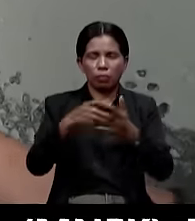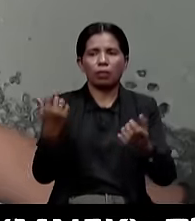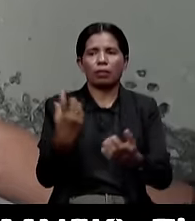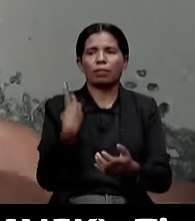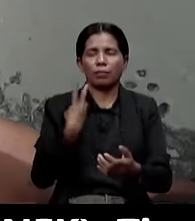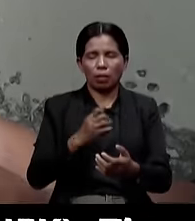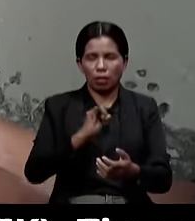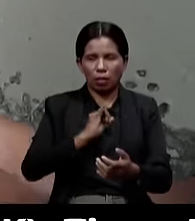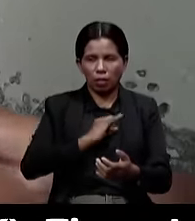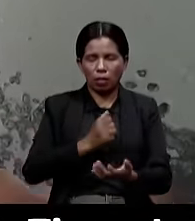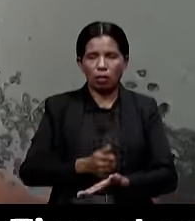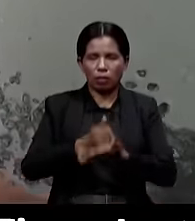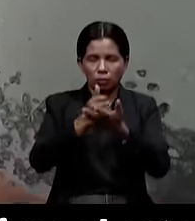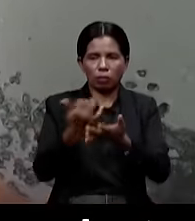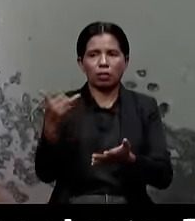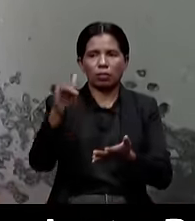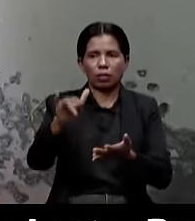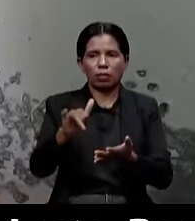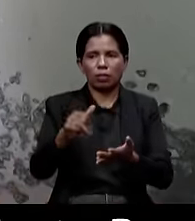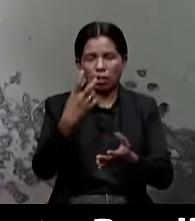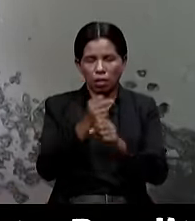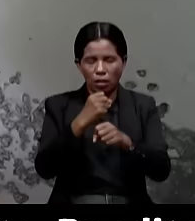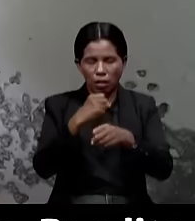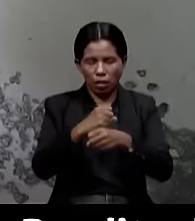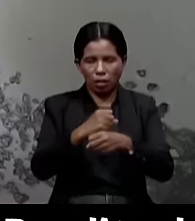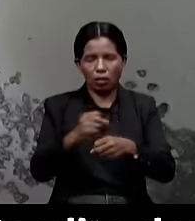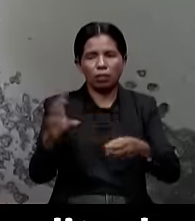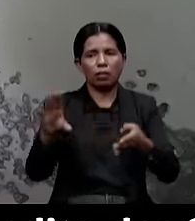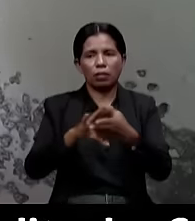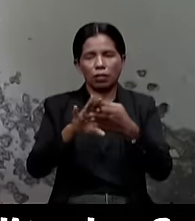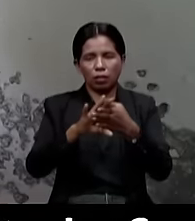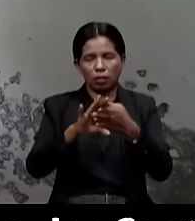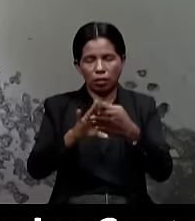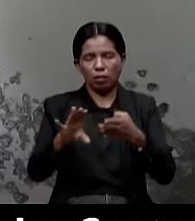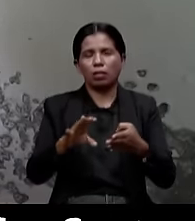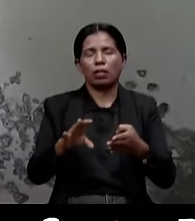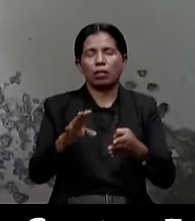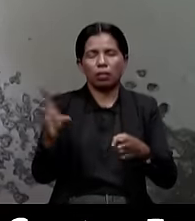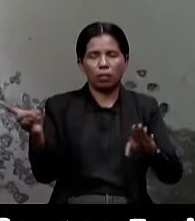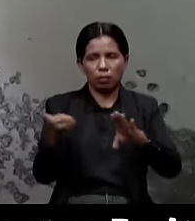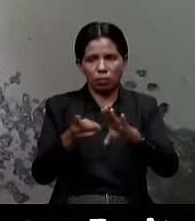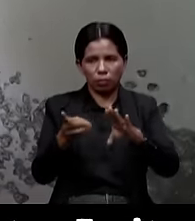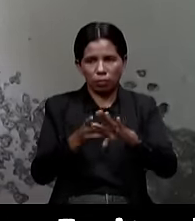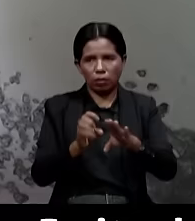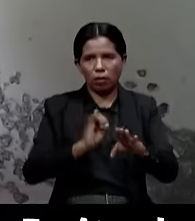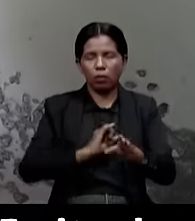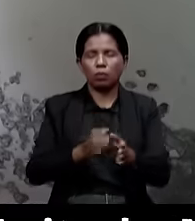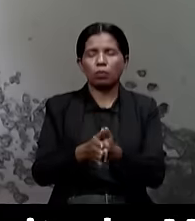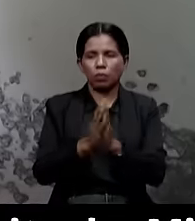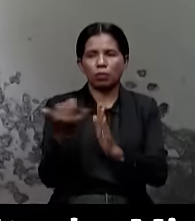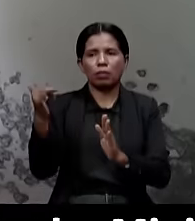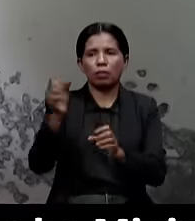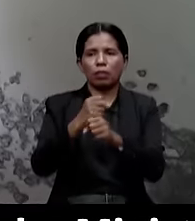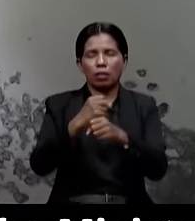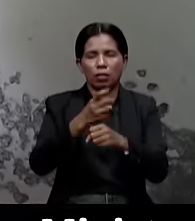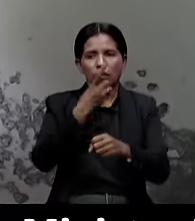Antau hau ai juda sira urus dokumentus rumah, mas ke saida ba mai be, hau halo ba husu sira, ba halo